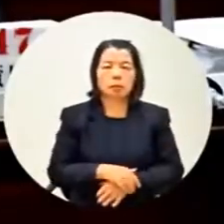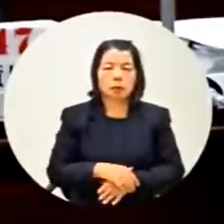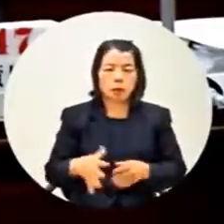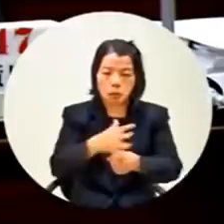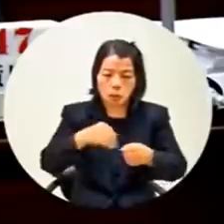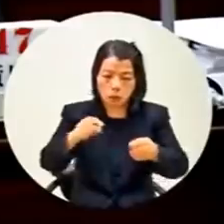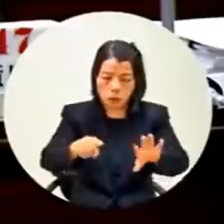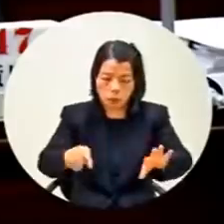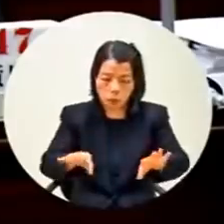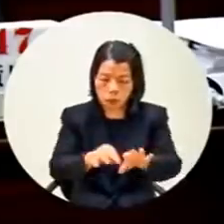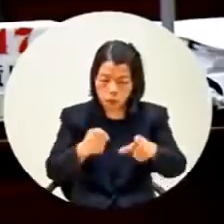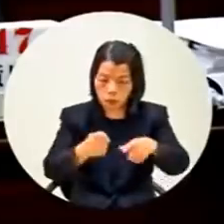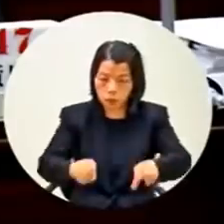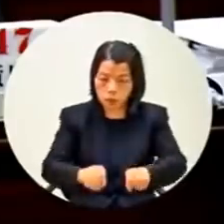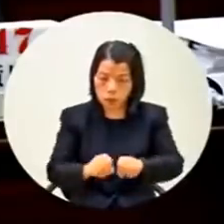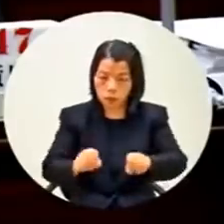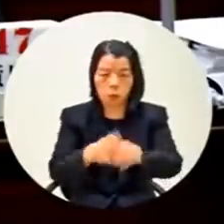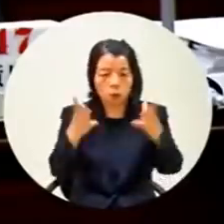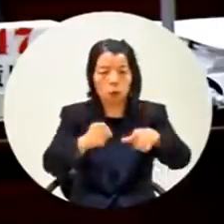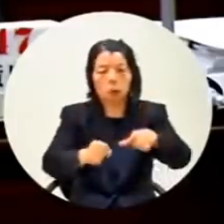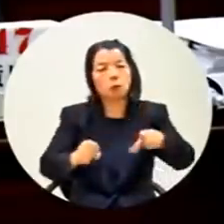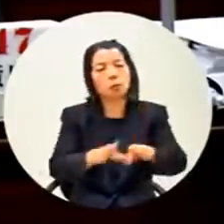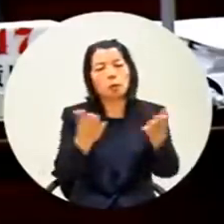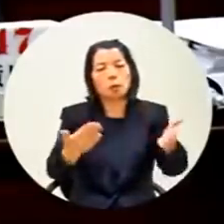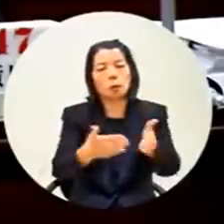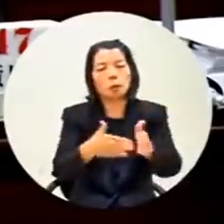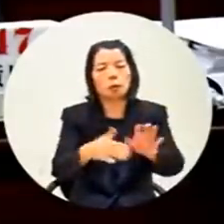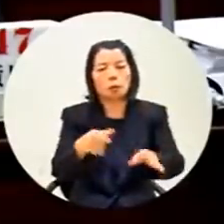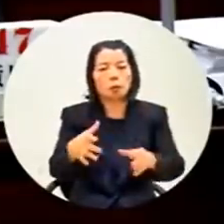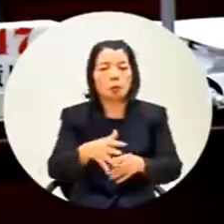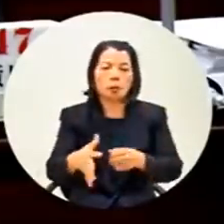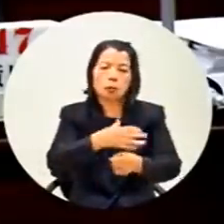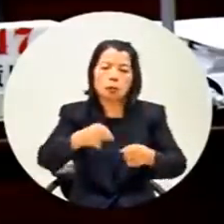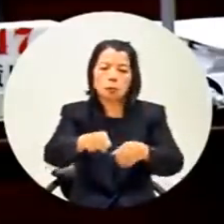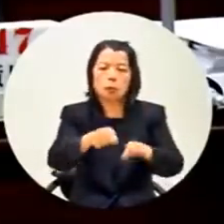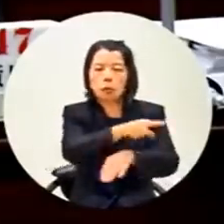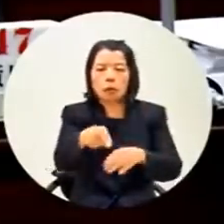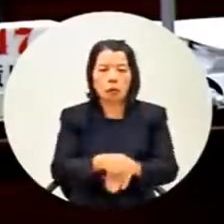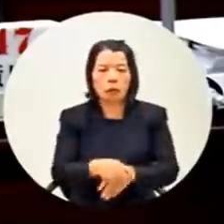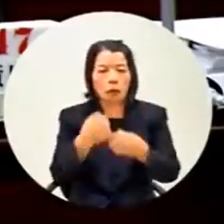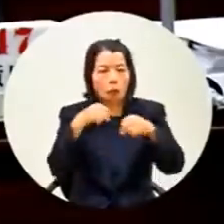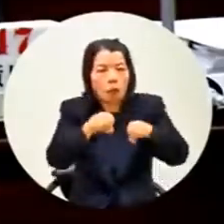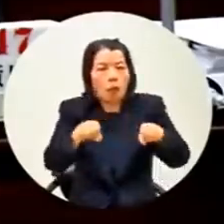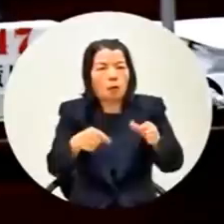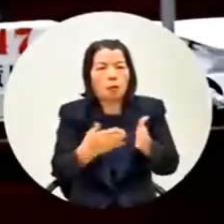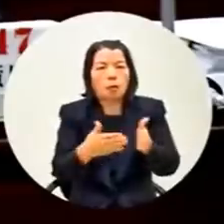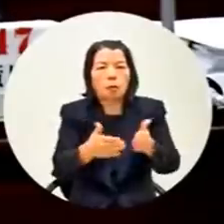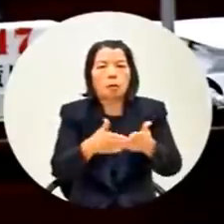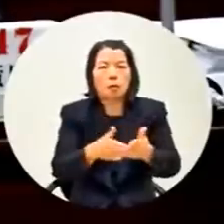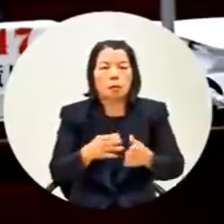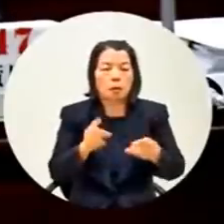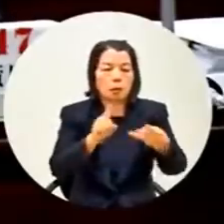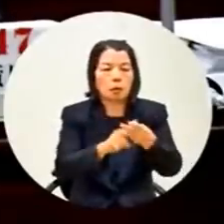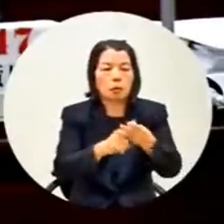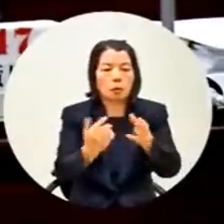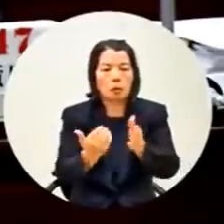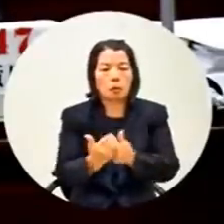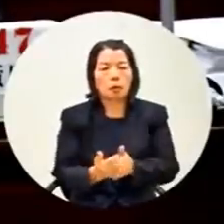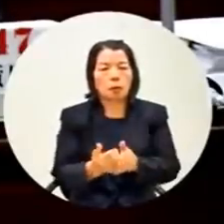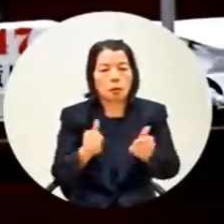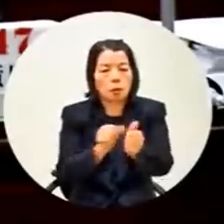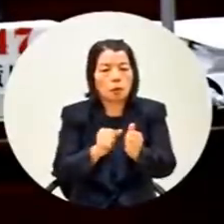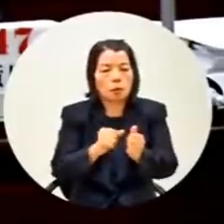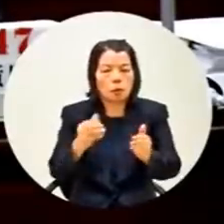然，我们的王局长就这样请辞下台。市